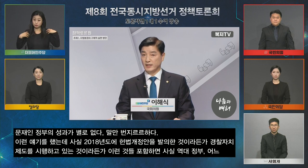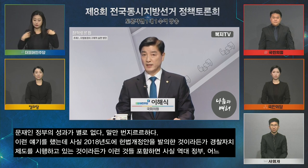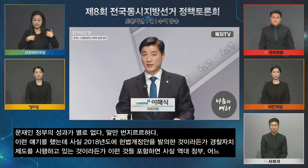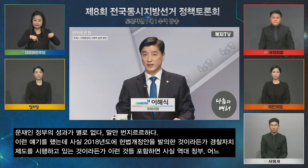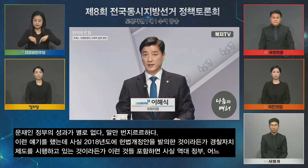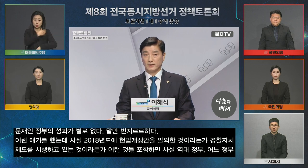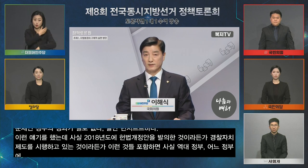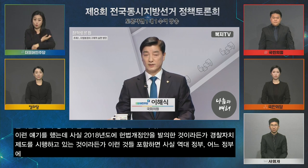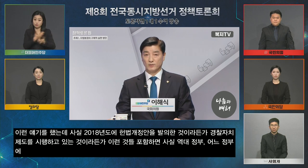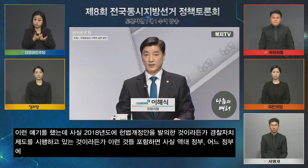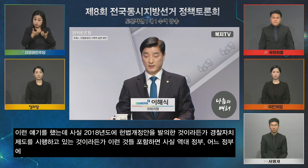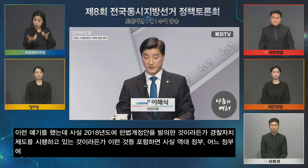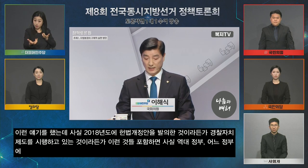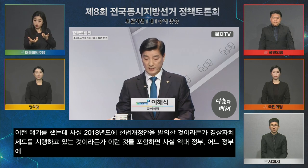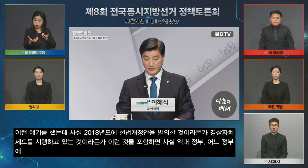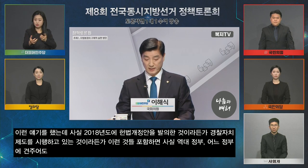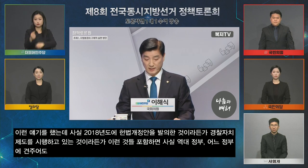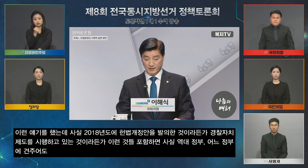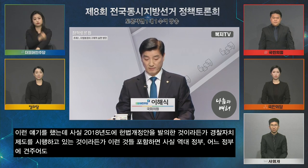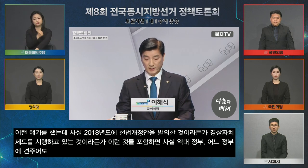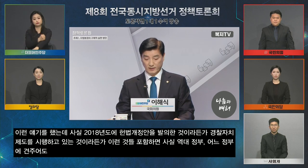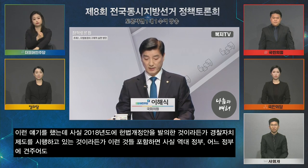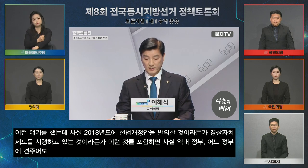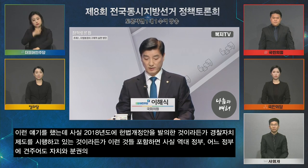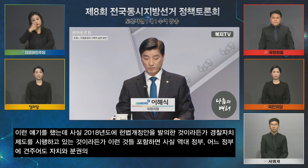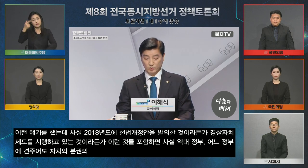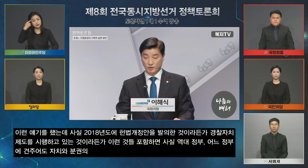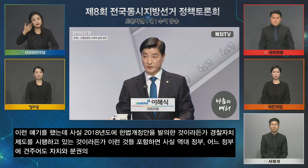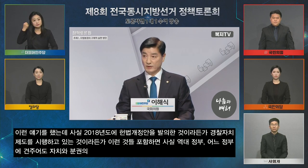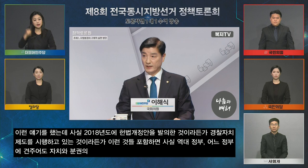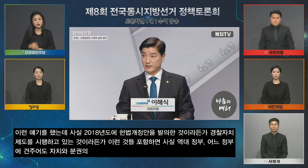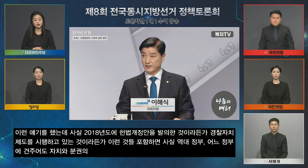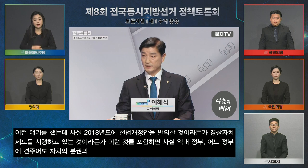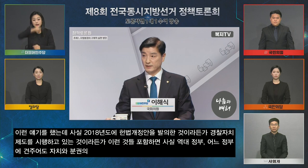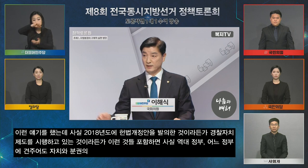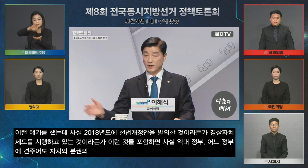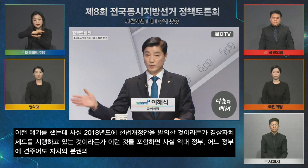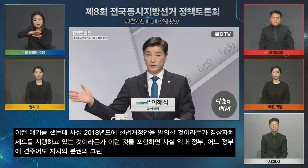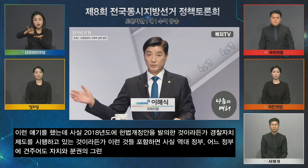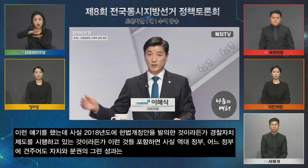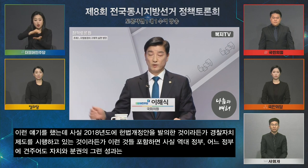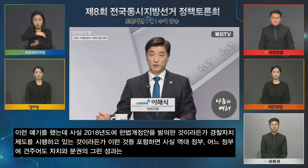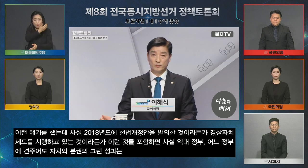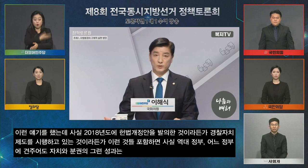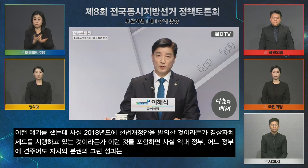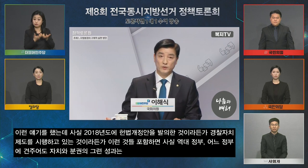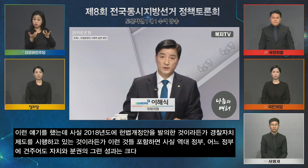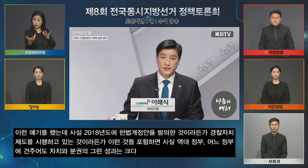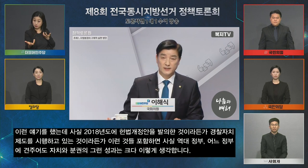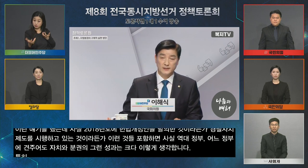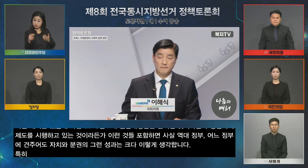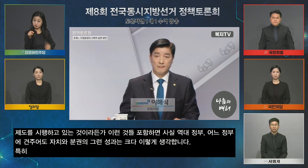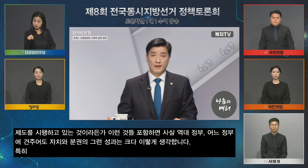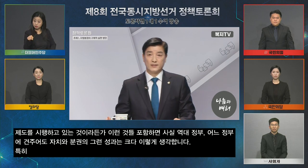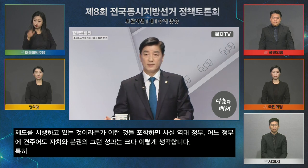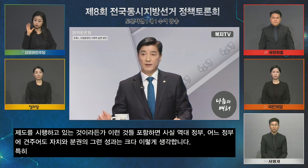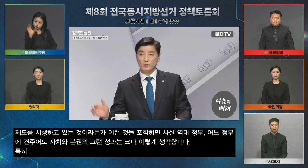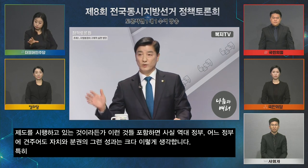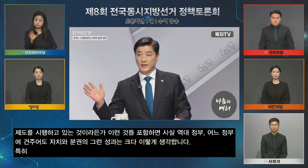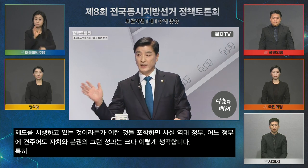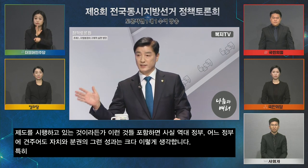분권의 그런 성과는 크다 이렇게 생각합니다. 특히 재정분권과 관련해서 권용모 최고위원께서